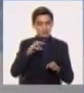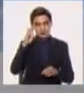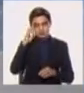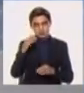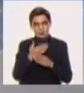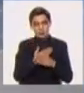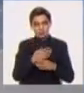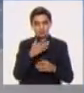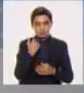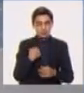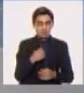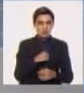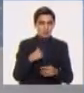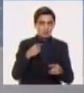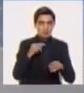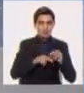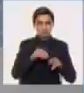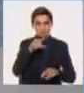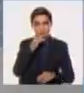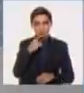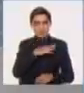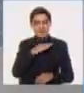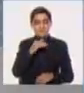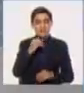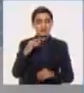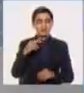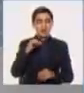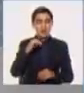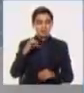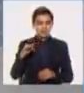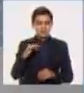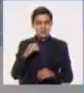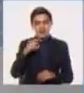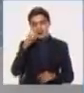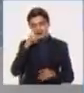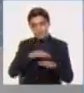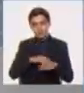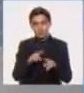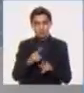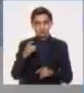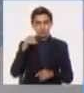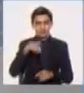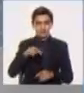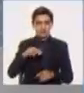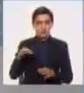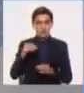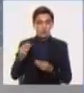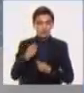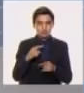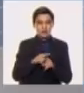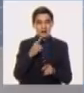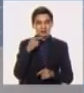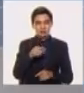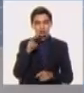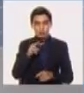бермесе күш-қуатымыз жетпейді дейді. Сонда фирдаусилықтар үкіметтен берілетін 100 мың теңгенінде 1000 ақш долларында әлі